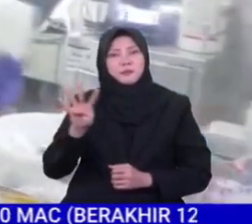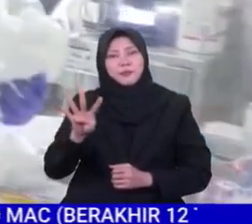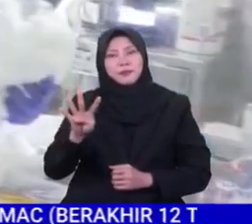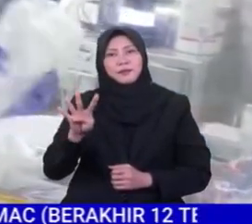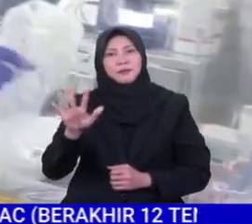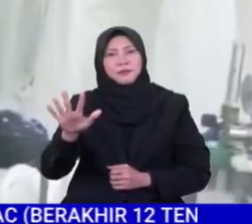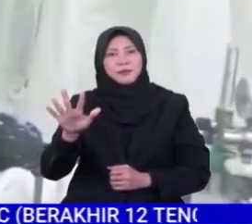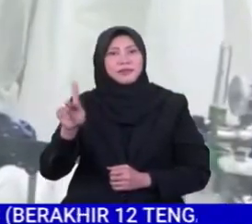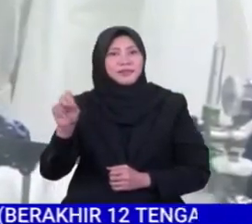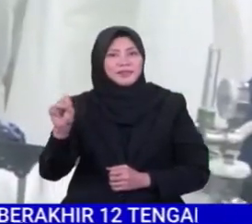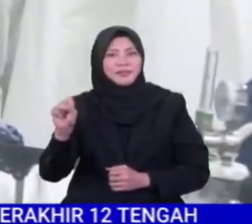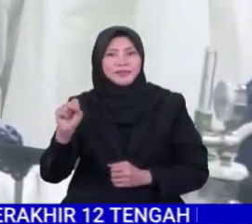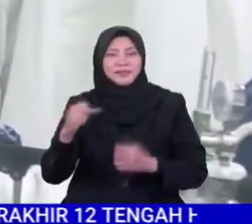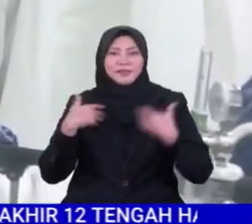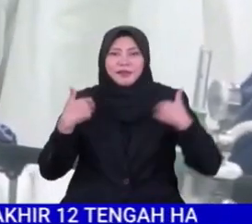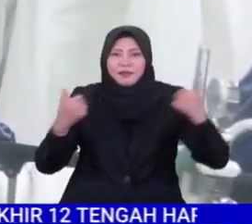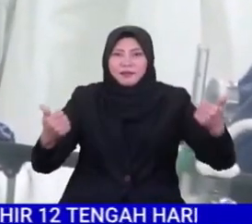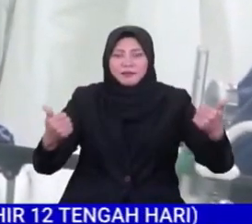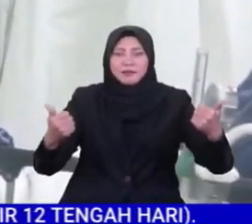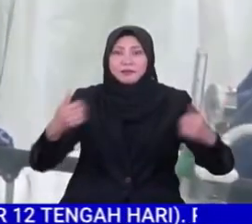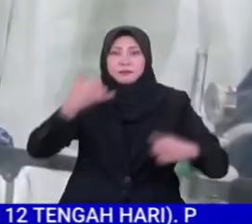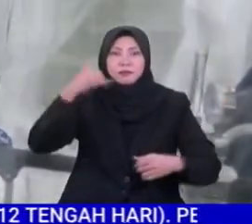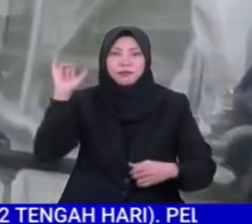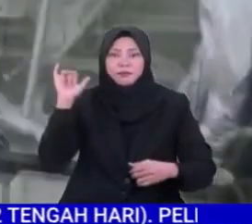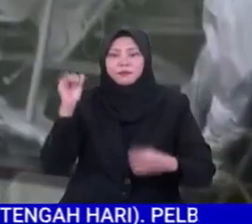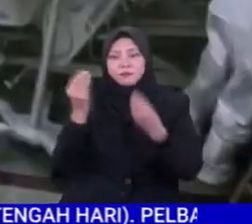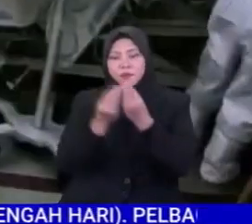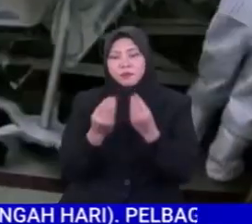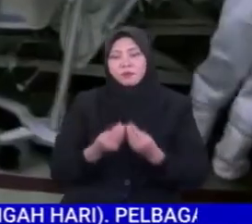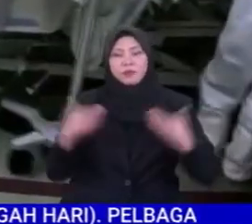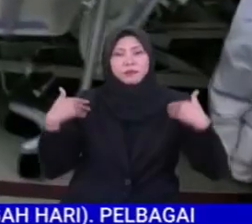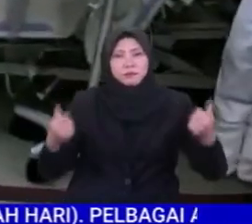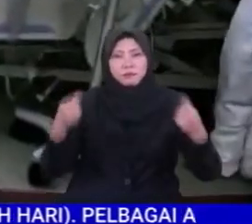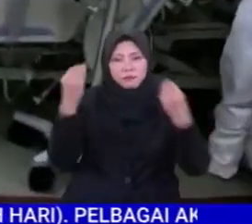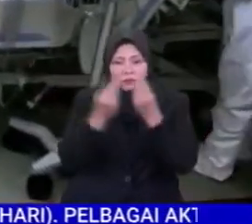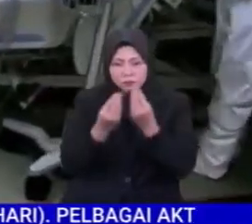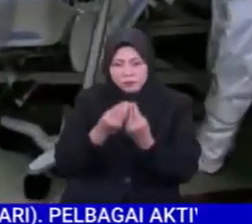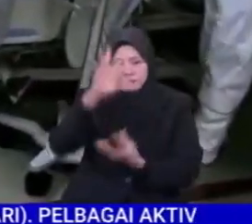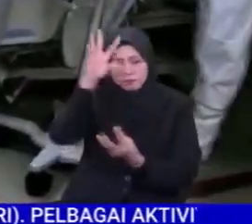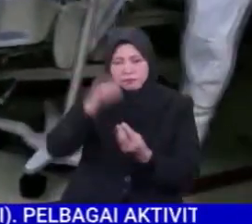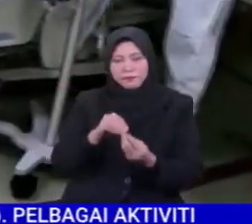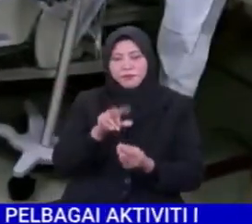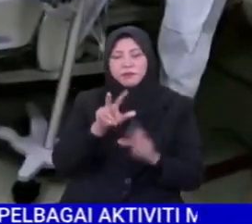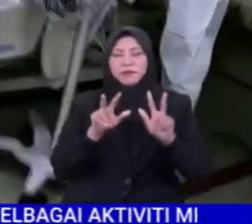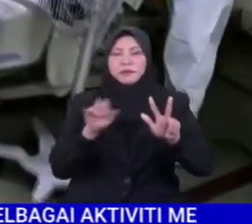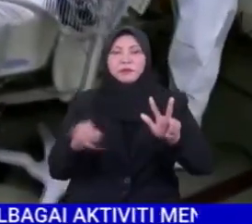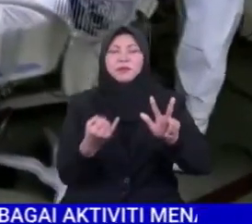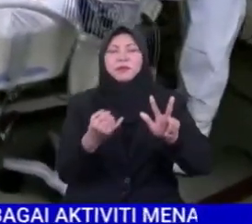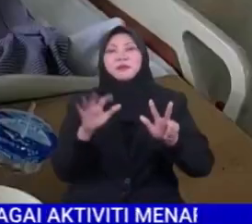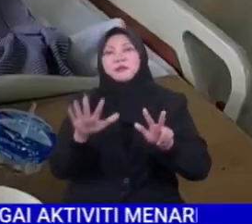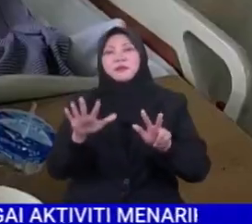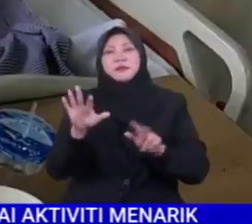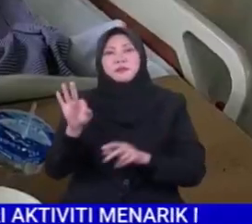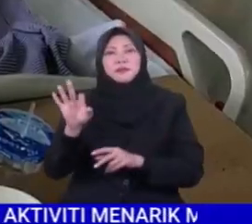29450 sembuh dilaporkan semalam menjadikan kesembuhanmu Latif sebanyak 3551043